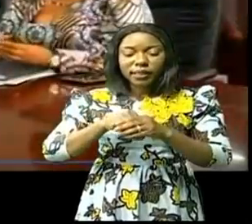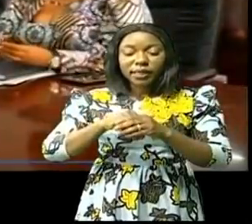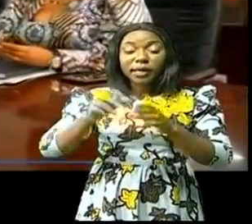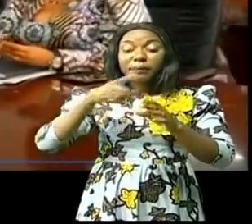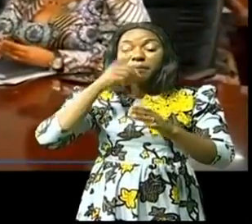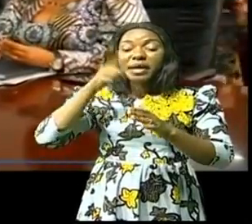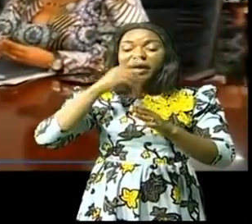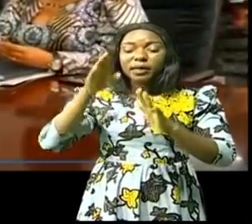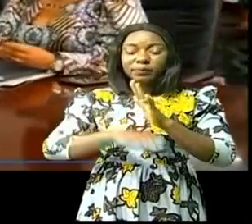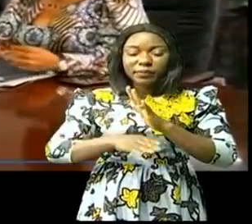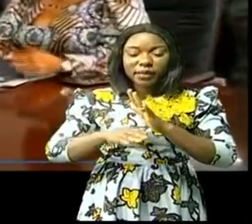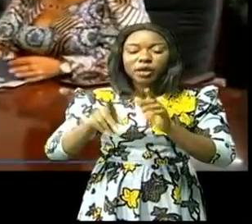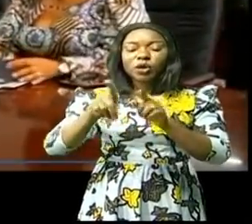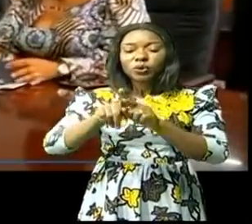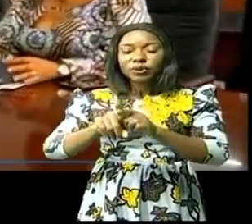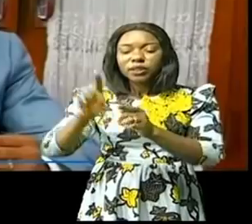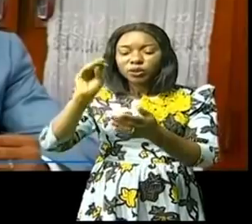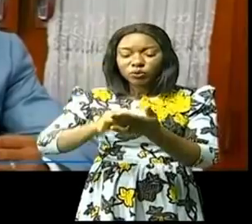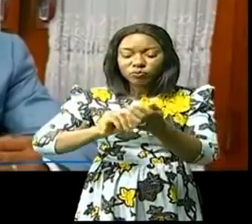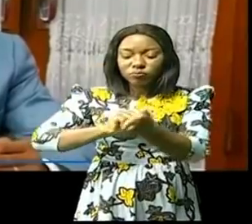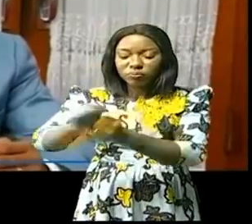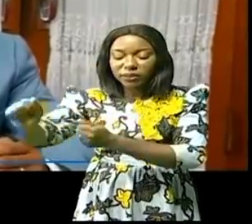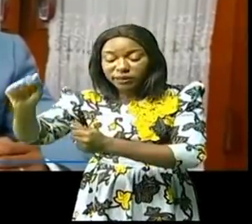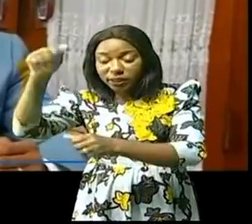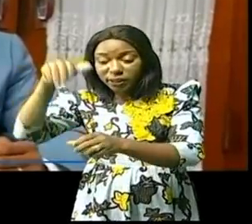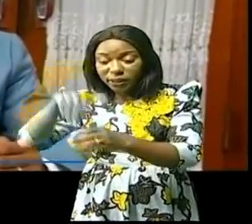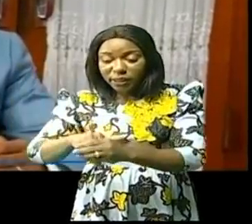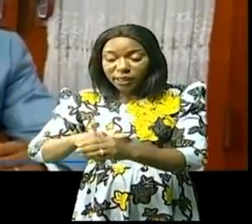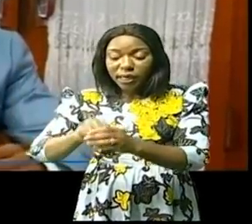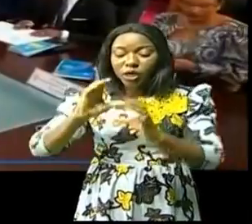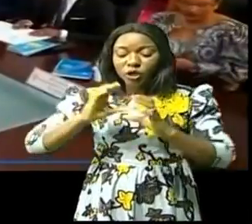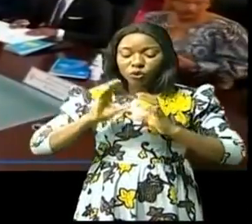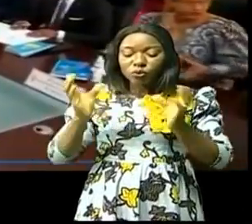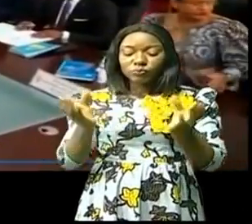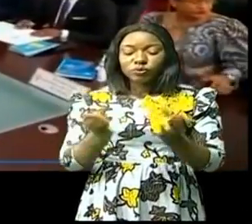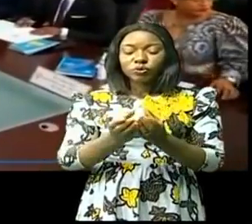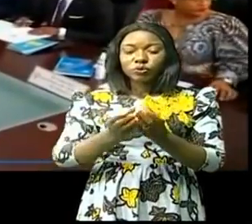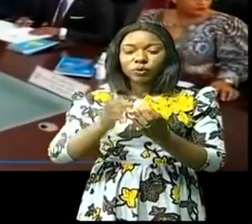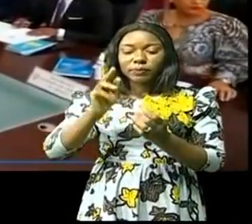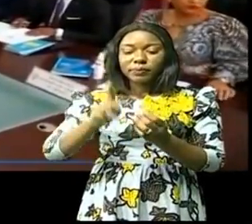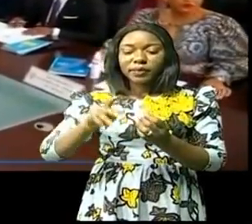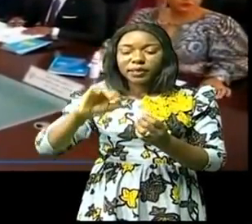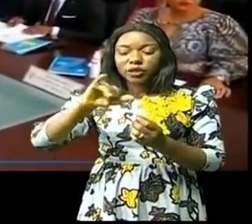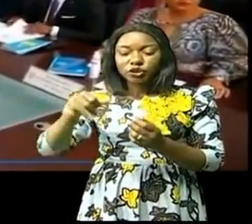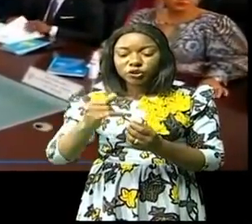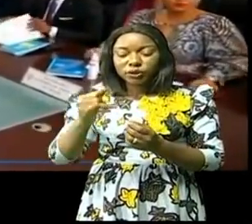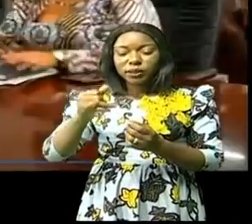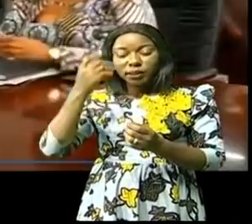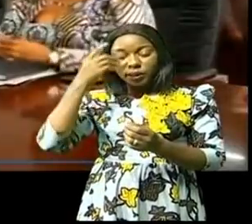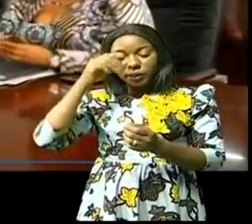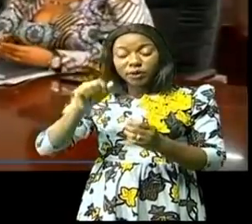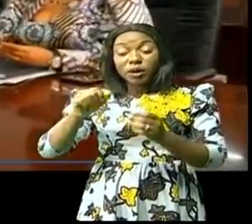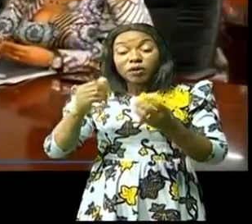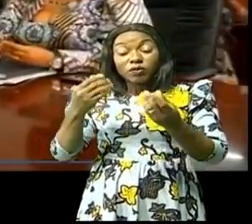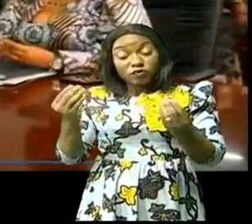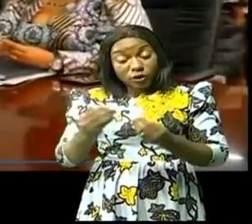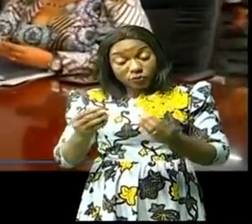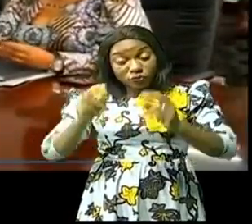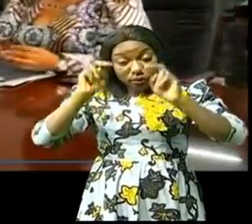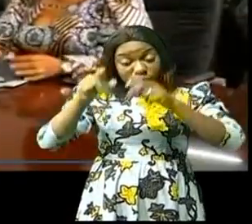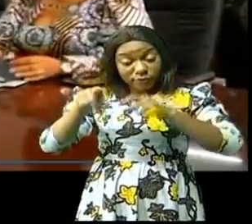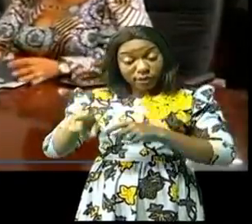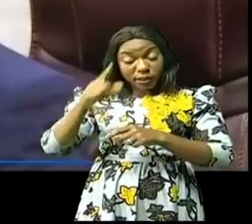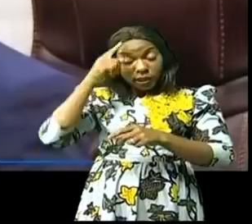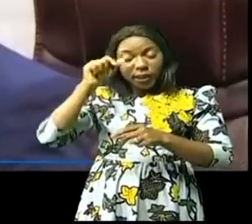l'Assemblée nationale et qui est actuellement en toilettage à la commission PAJ de la Chambre basse. À ce sujet, le président